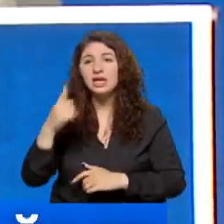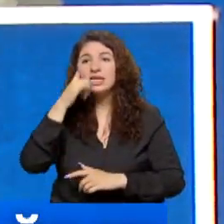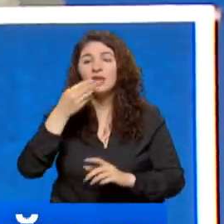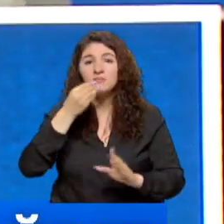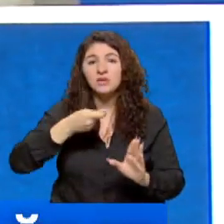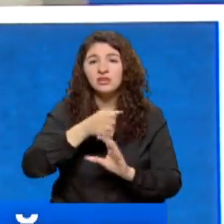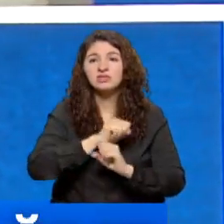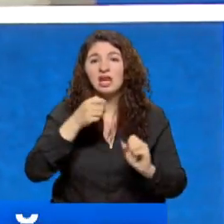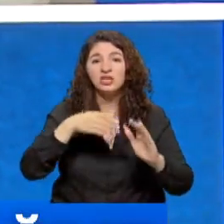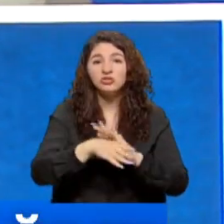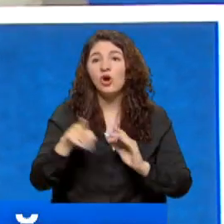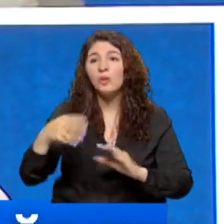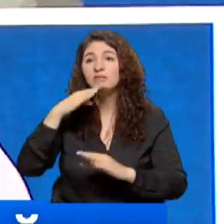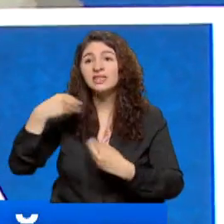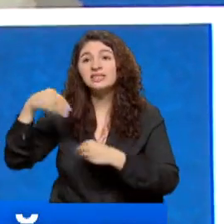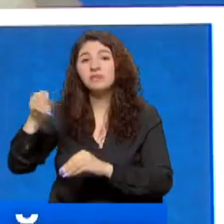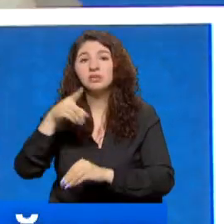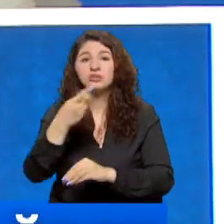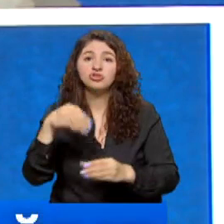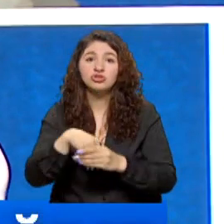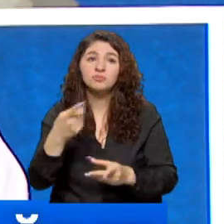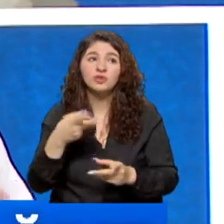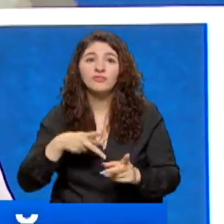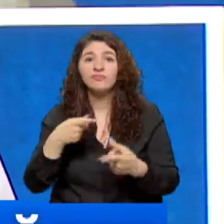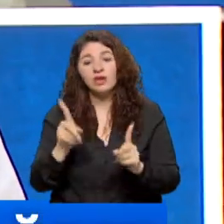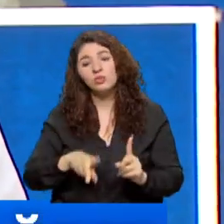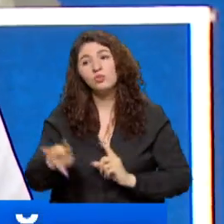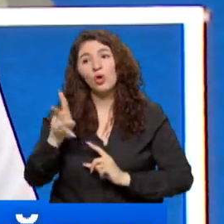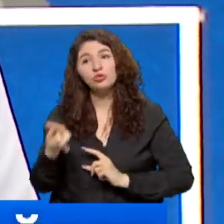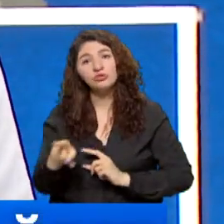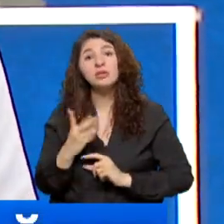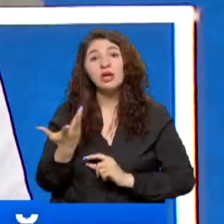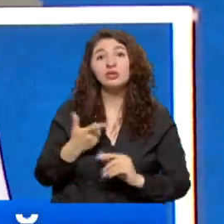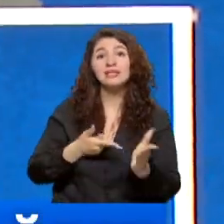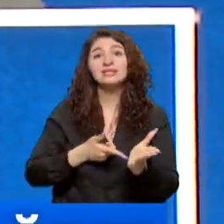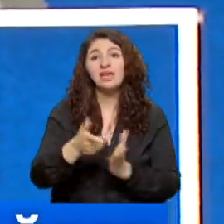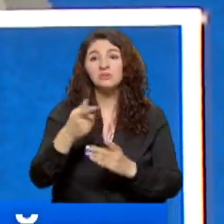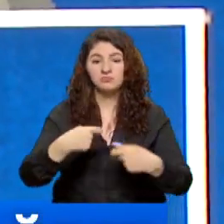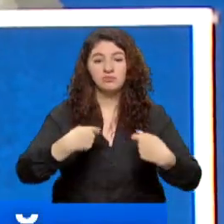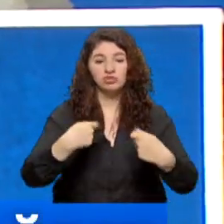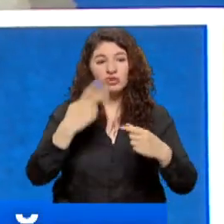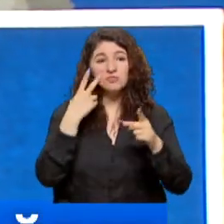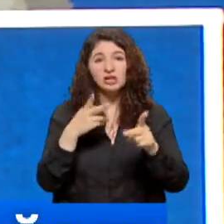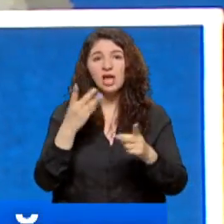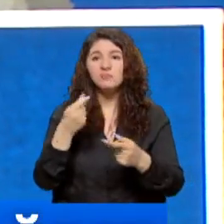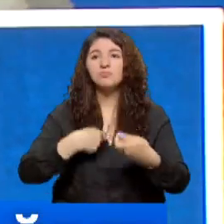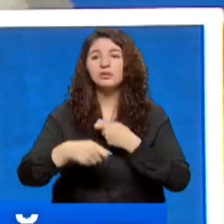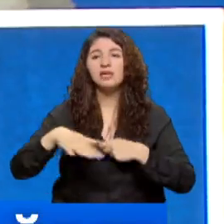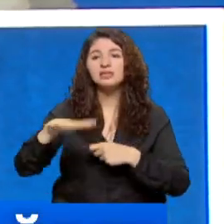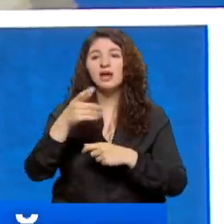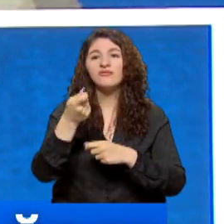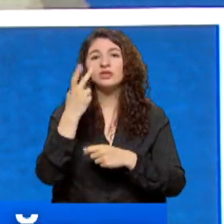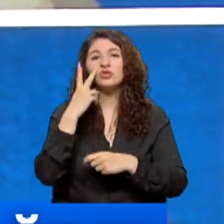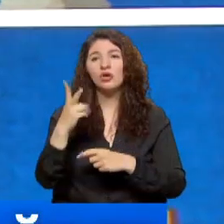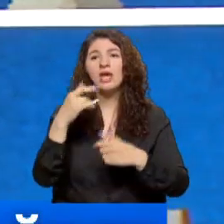iğne yedirip zarar edeceğinize o mısırı Satmak da sizin için bir alternatiftir Dolayısıyla tarımda girdilere baktığınız Ahmet piyasa